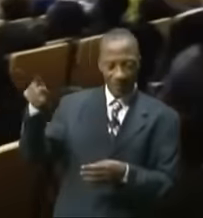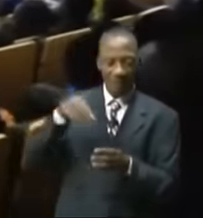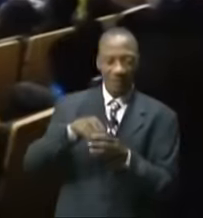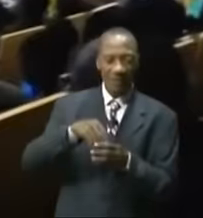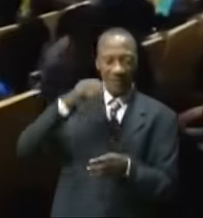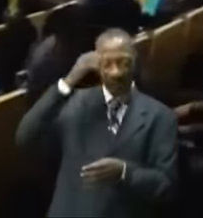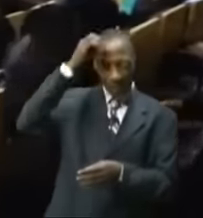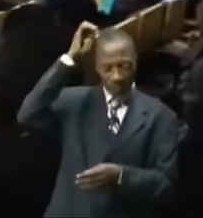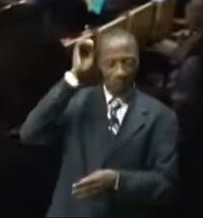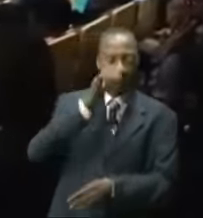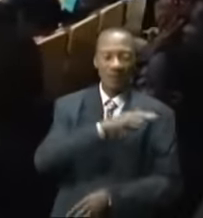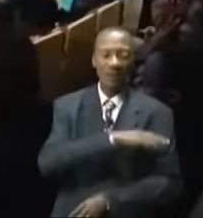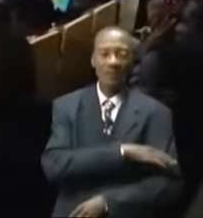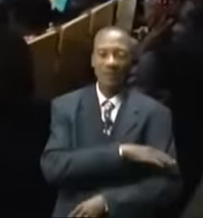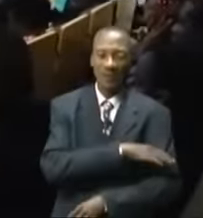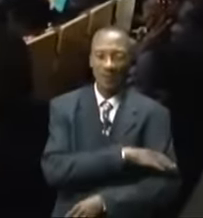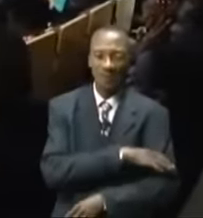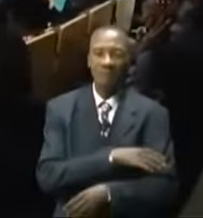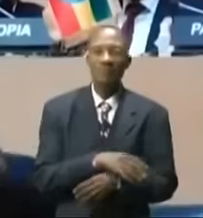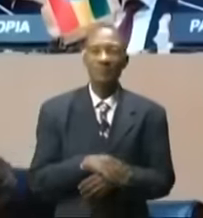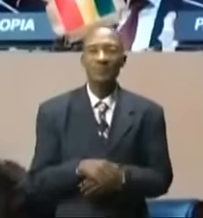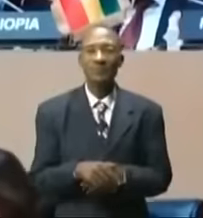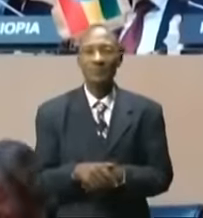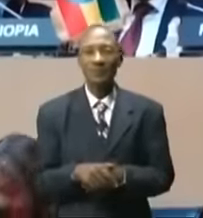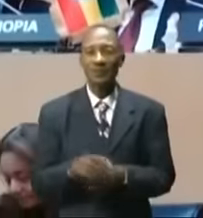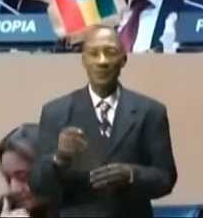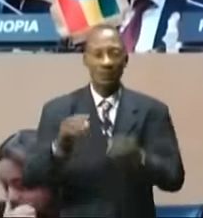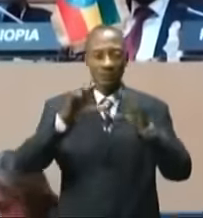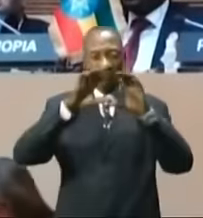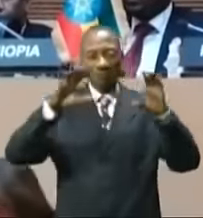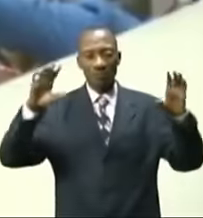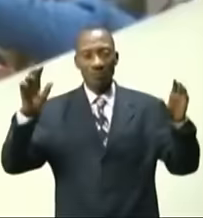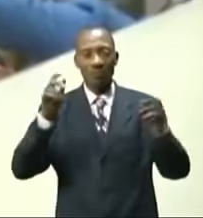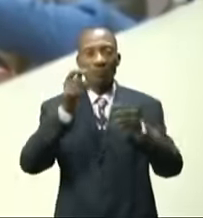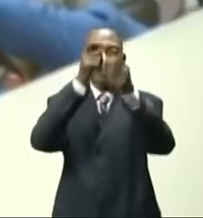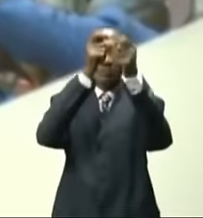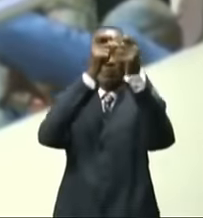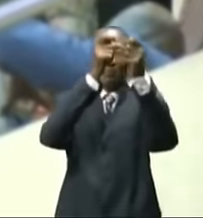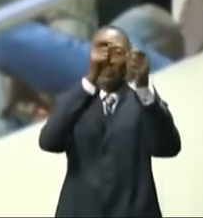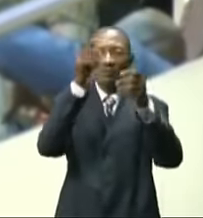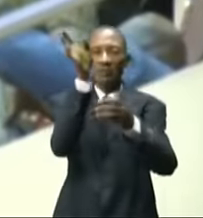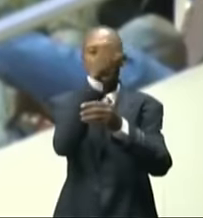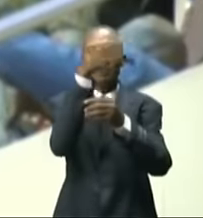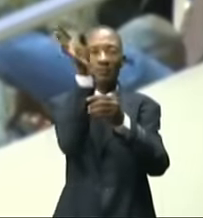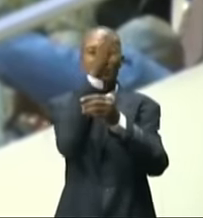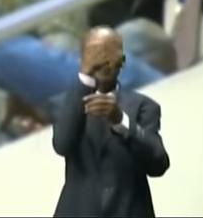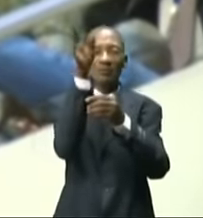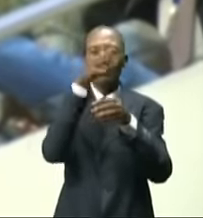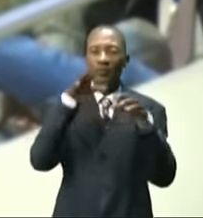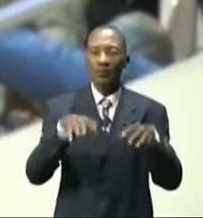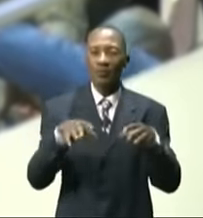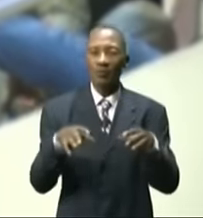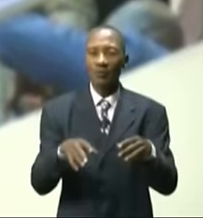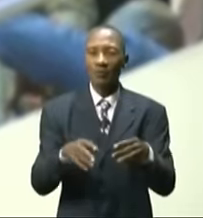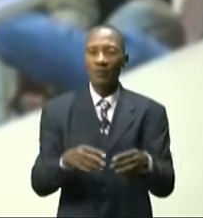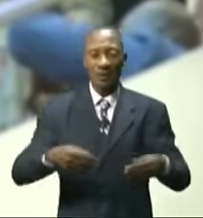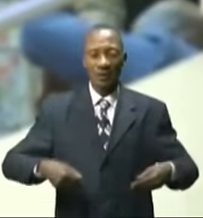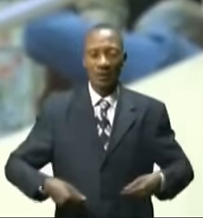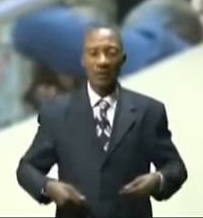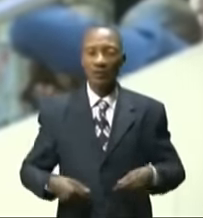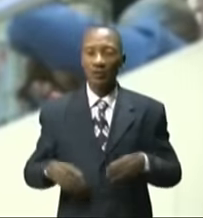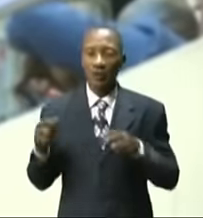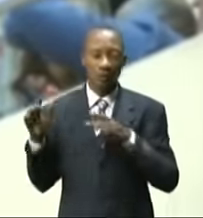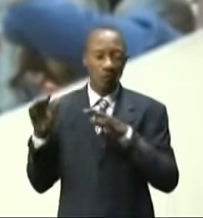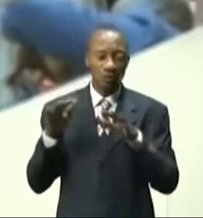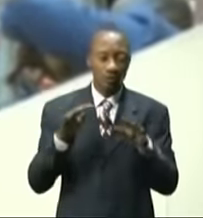en Éthiopie. Calico, banderole et drapeau de la RDC en main, ces jeunes ont exprimé